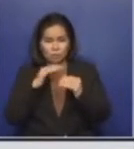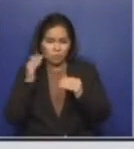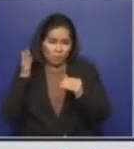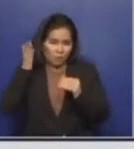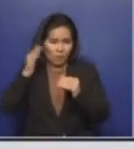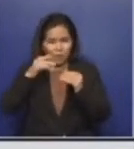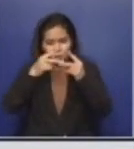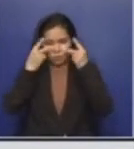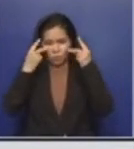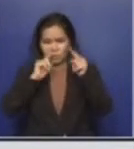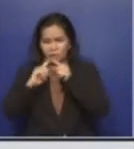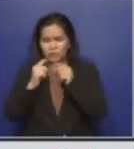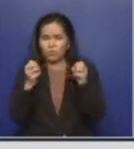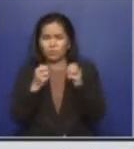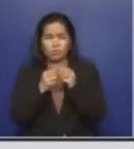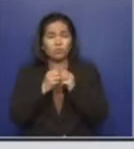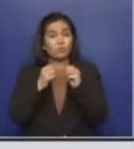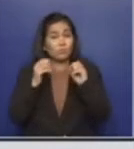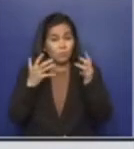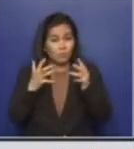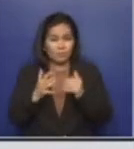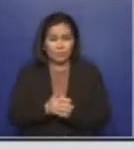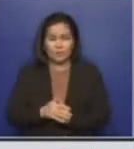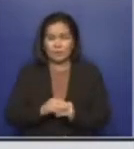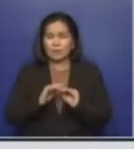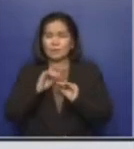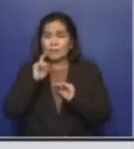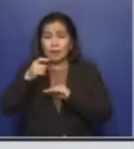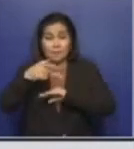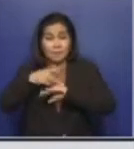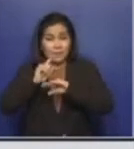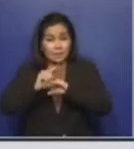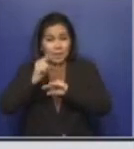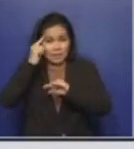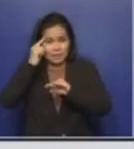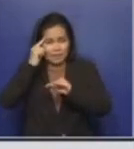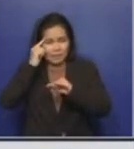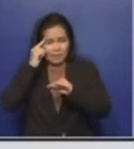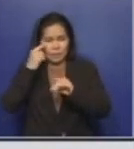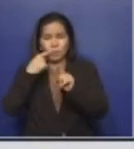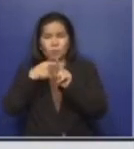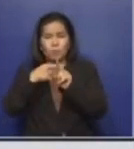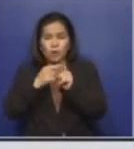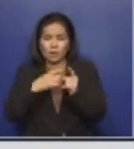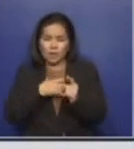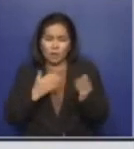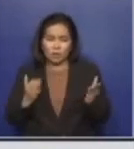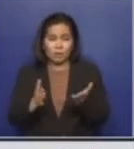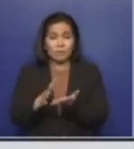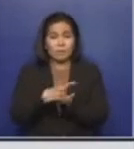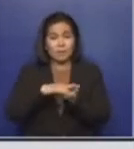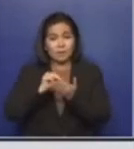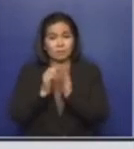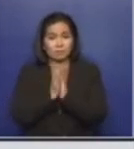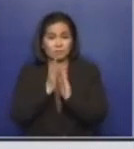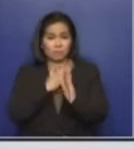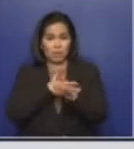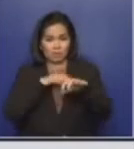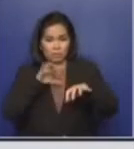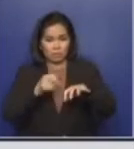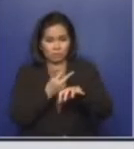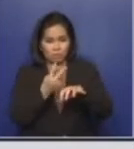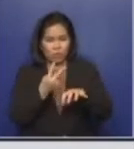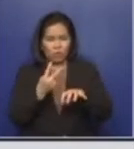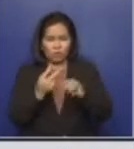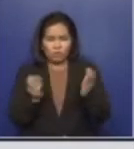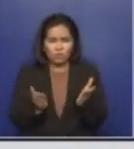านประธานเพราะนั้นทำไมถึงไม่คิดที่จะส่งเสริมว่ามหาวิทยาลัยสงฆ์แห่งทั้งสองแห่งนี่ผมต้องก